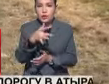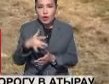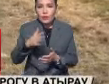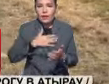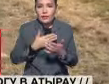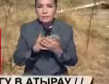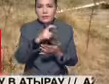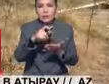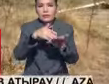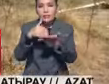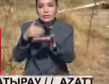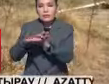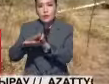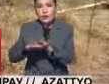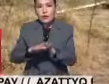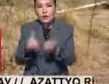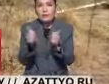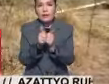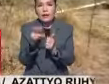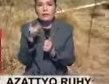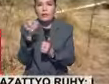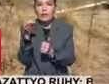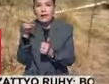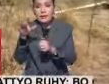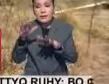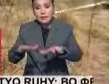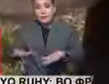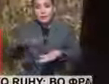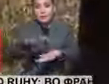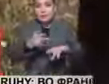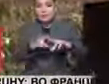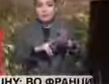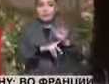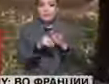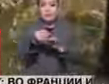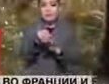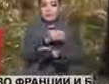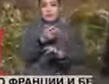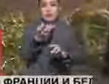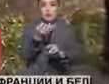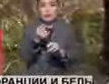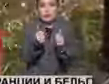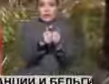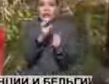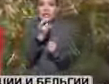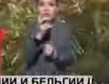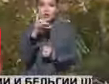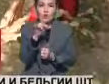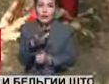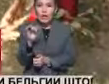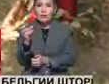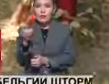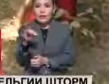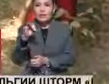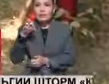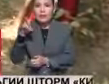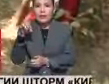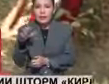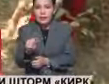Активисты очистили территорию вокруг мавзолея Домалакана. Ранее уборка прошла на территории мавзолеев Ходжа Ахмед Яссави, Акбура,